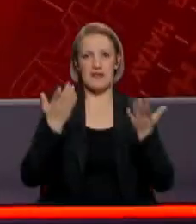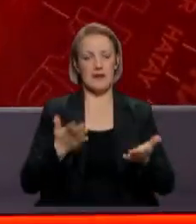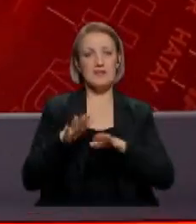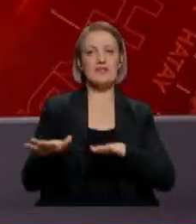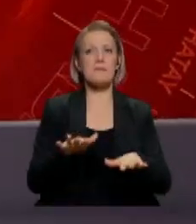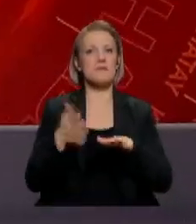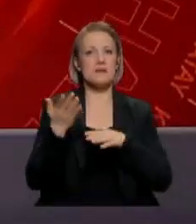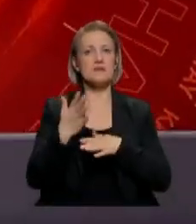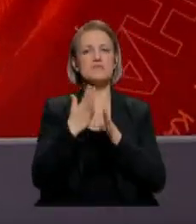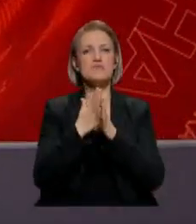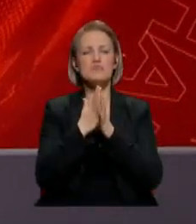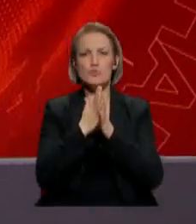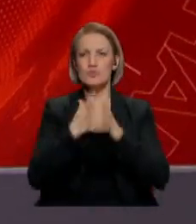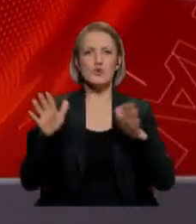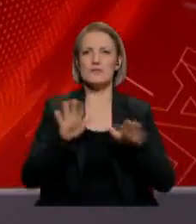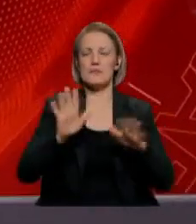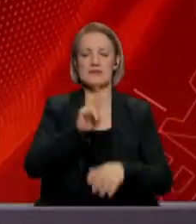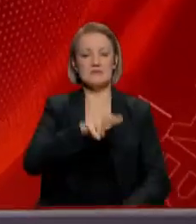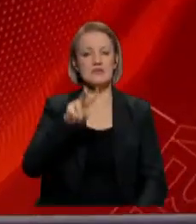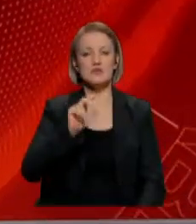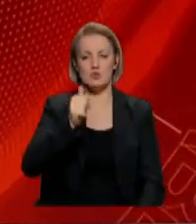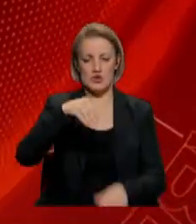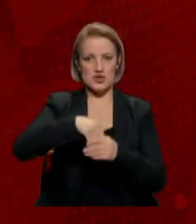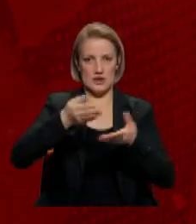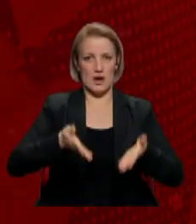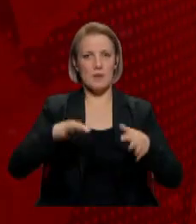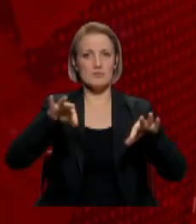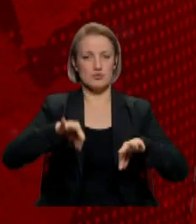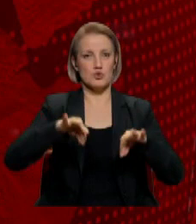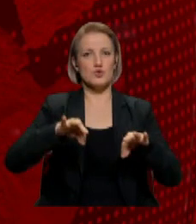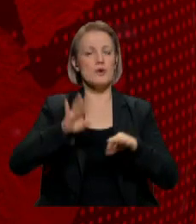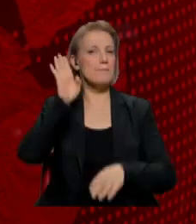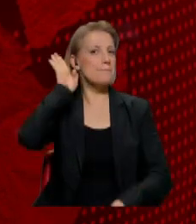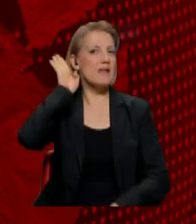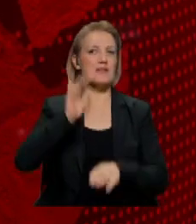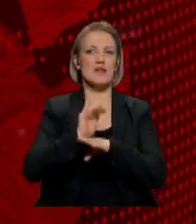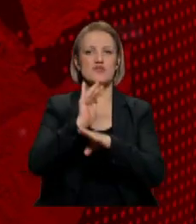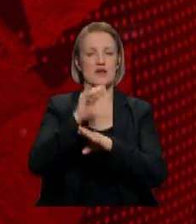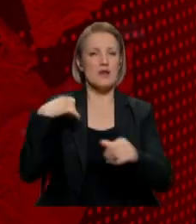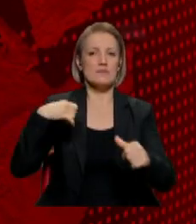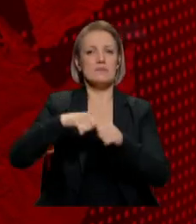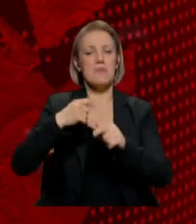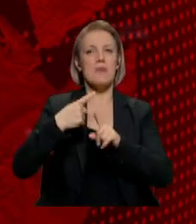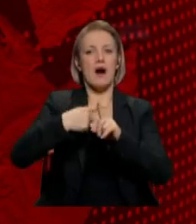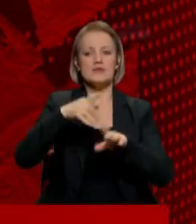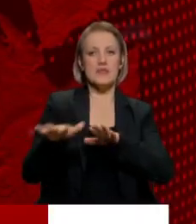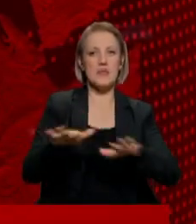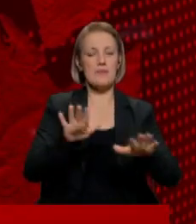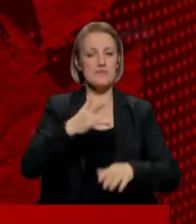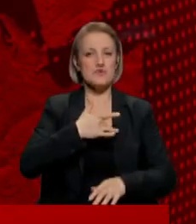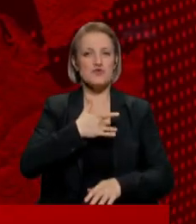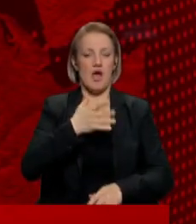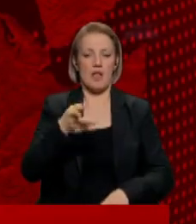Efendim depremin, büyük afetin 22. günü içindeyiz ve bugün Malatya'da yaşanan bir artçı yine can aldı.